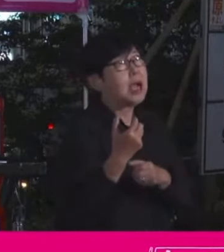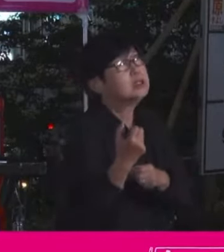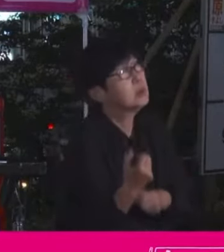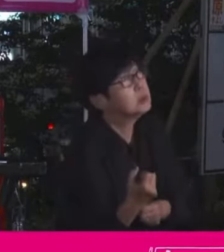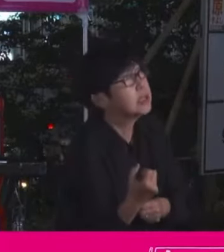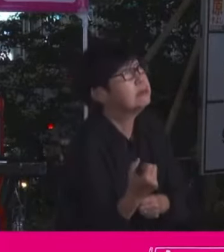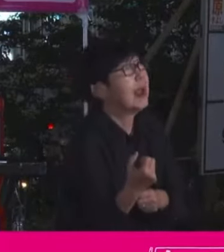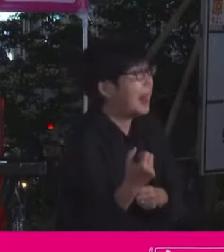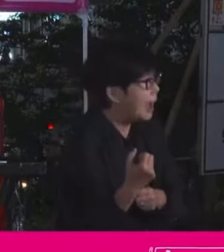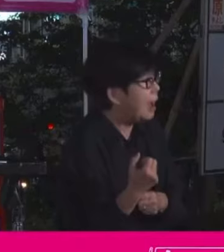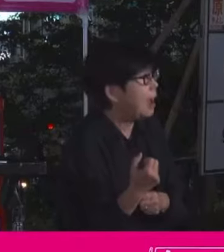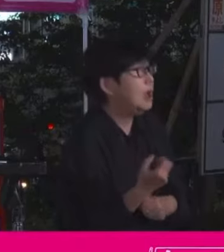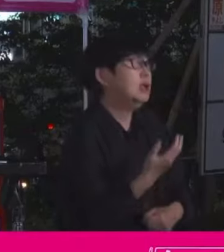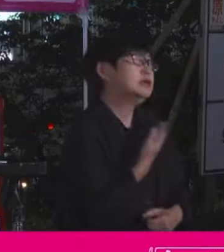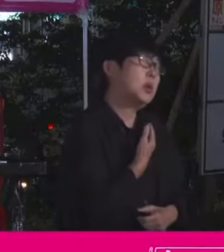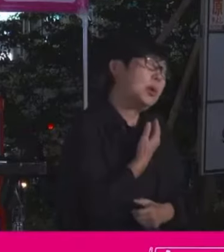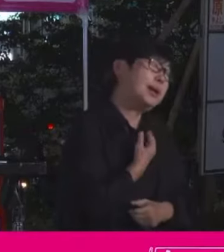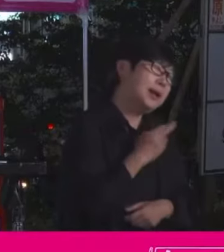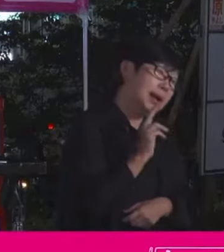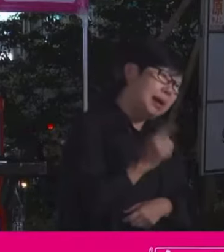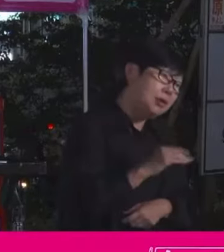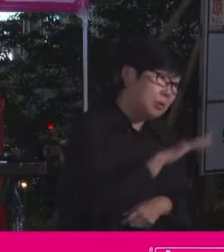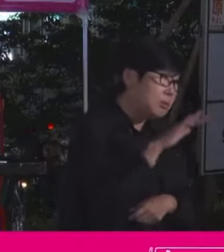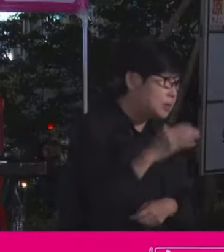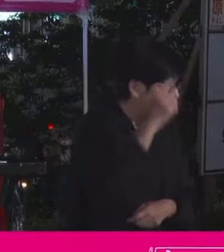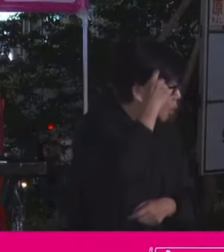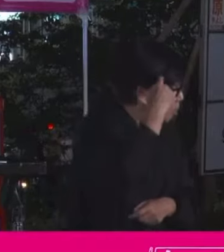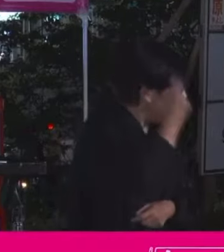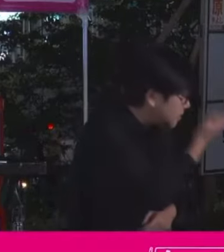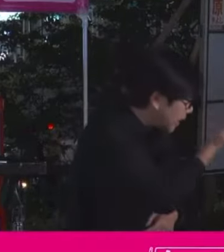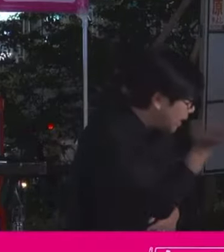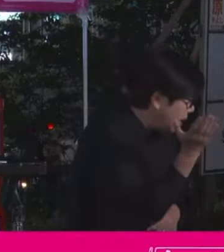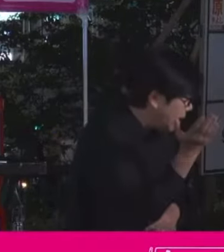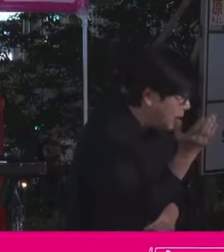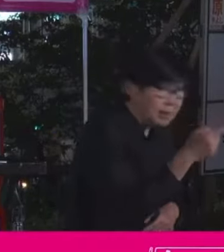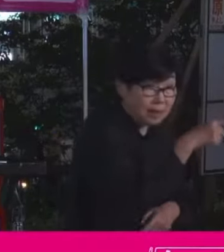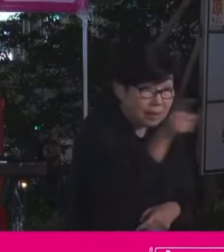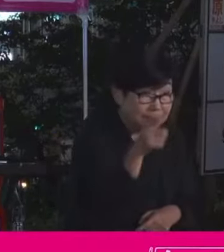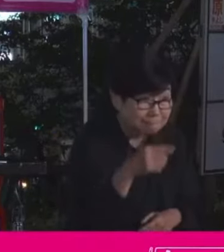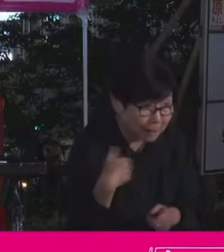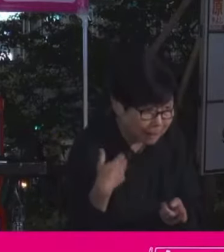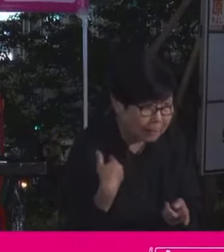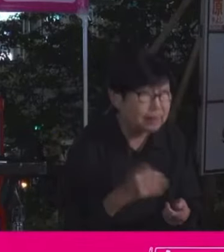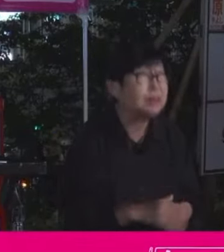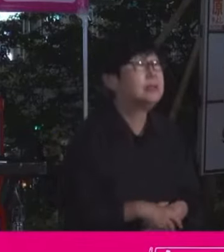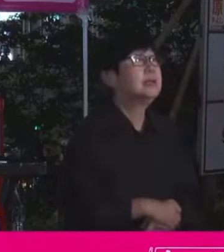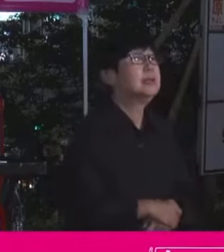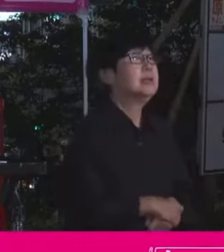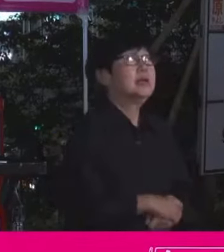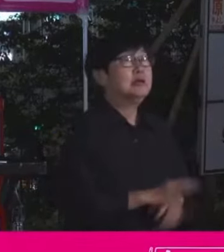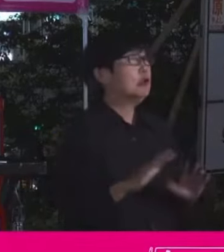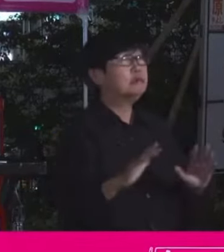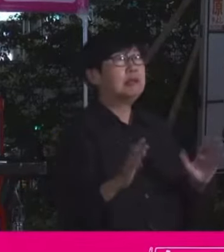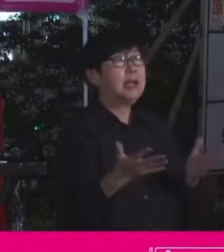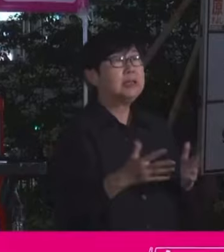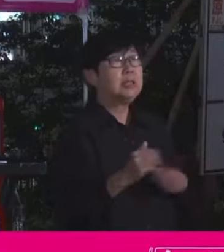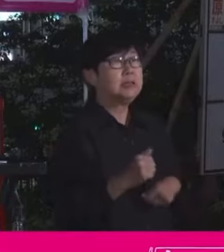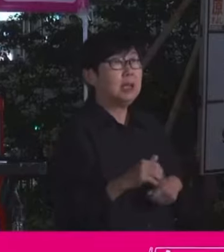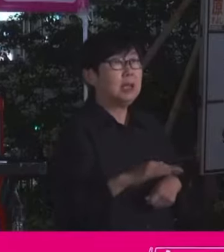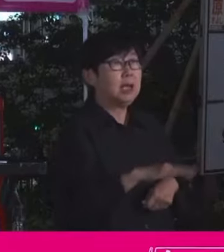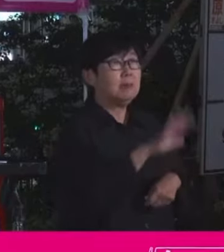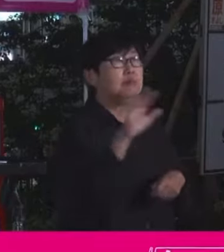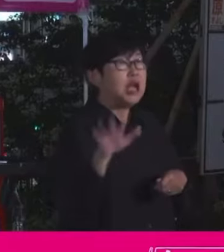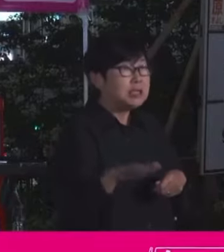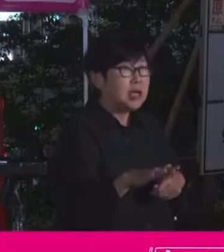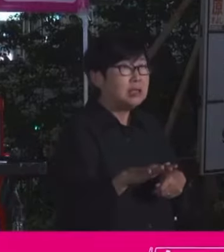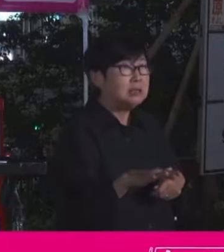かなって皆さん思いますか？わからない。だって皆さん、いやそんなことないって言ったって皆さんずっとほっといて